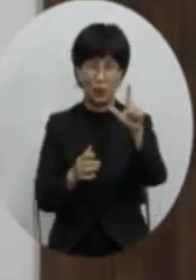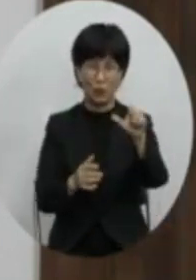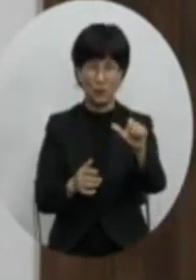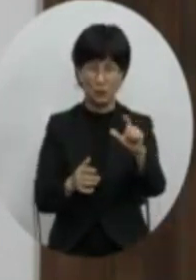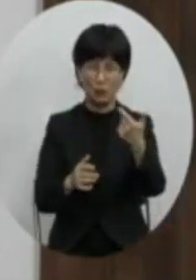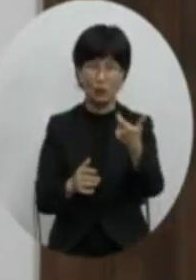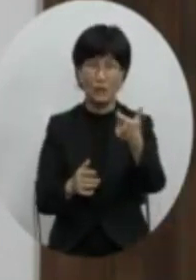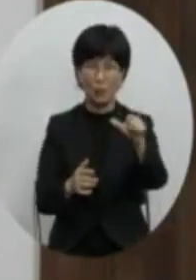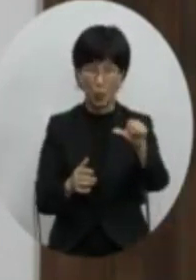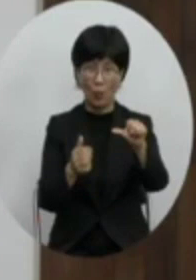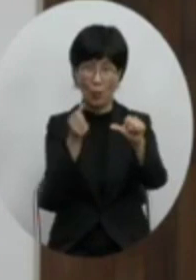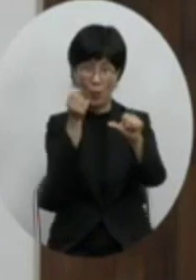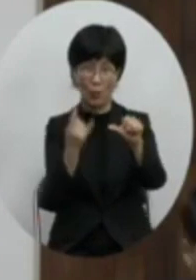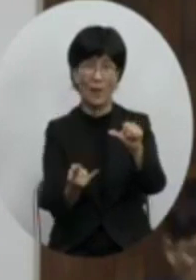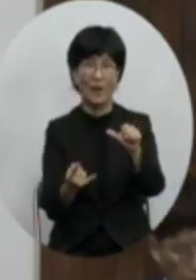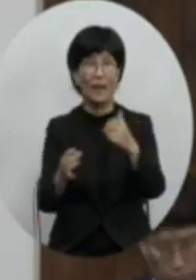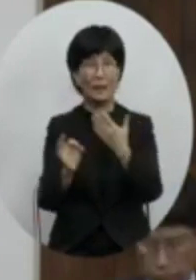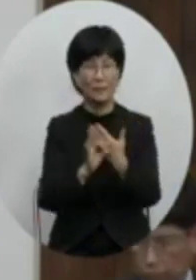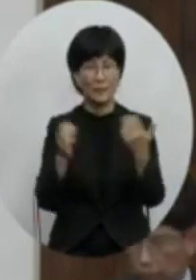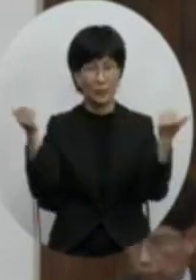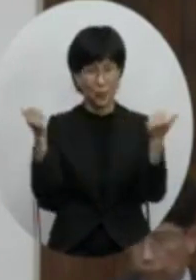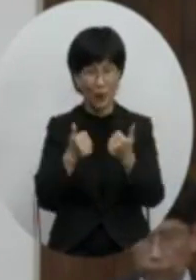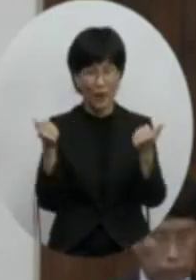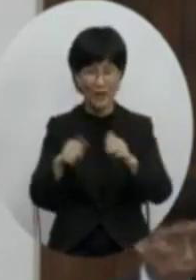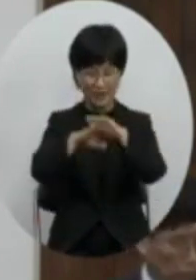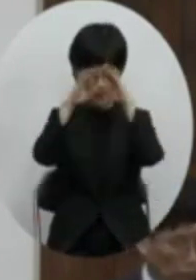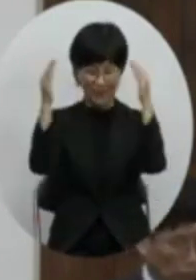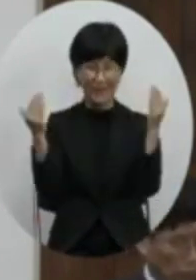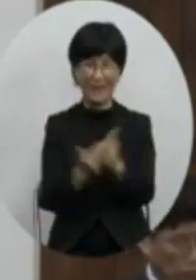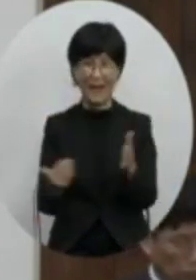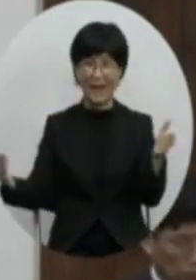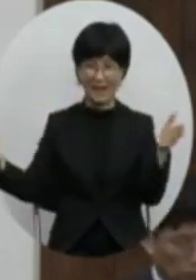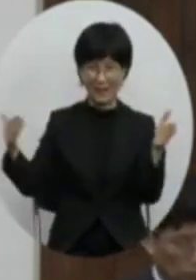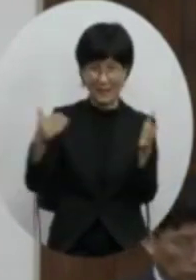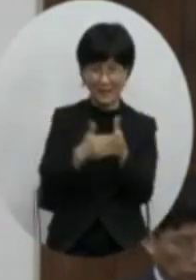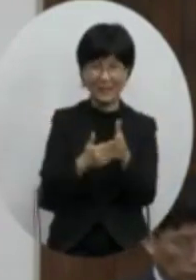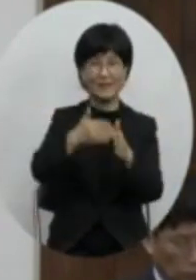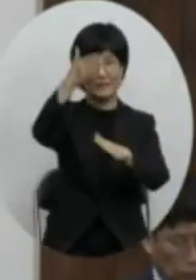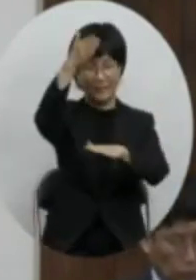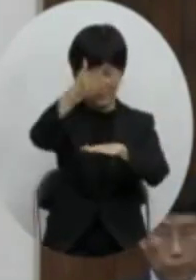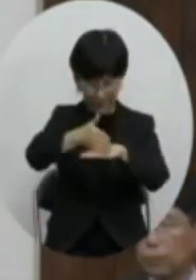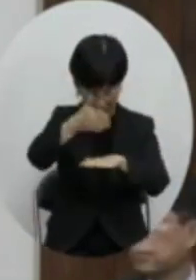제65회 여주시의 임시회를 모두 마치겠습니다. 감사합니다.